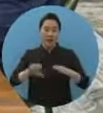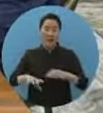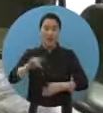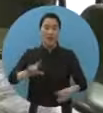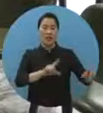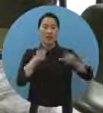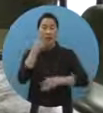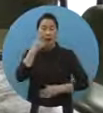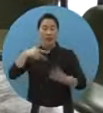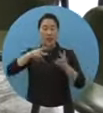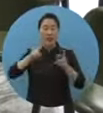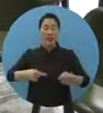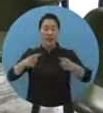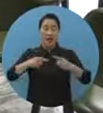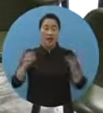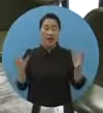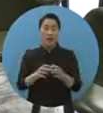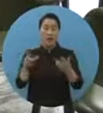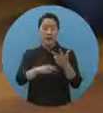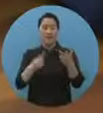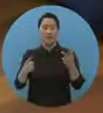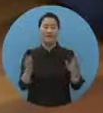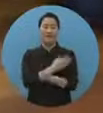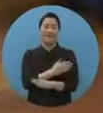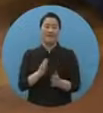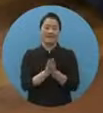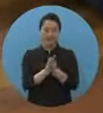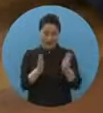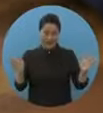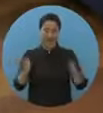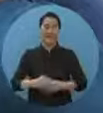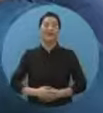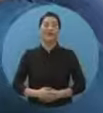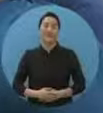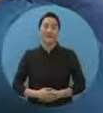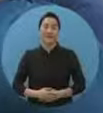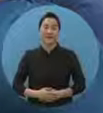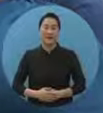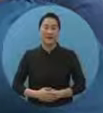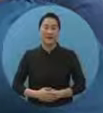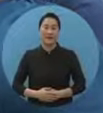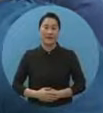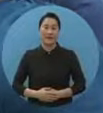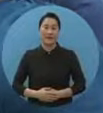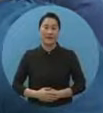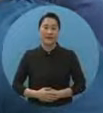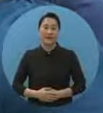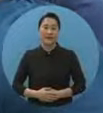2차 참가자 모집은 오는 7월 1일부터 진행합니다 생명의 땅 했든 전남 도정뉴스 김동진 입니다